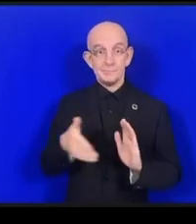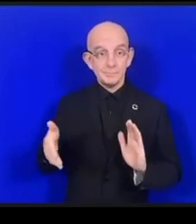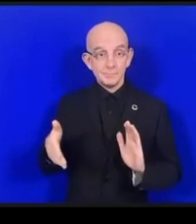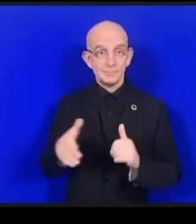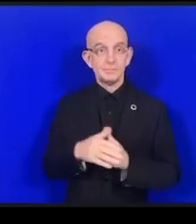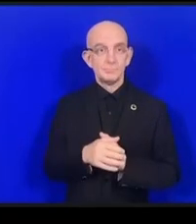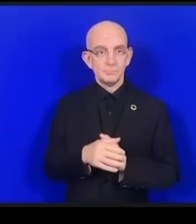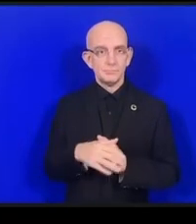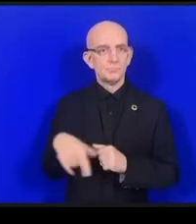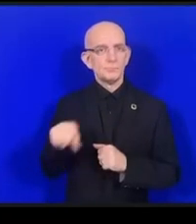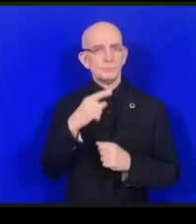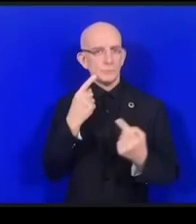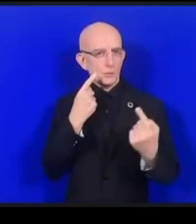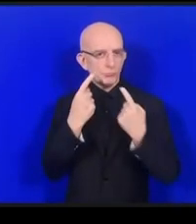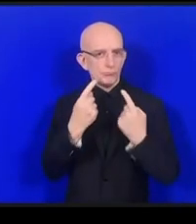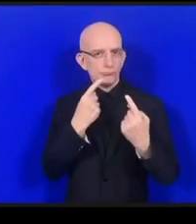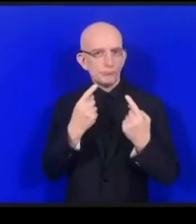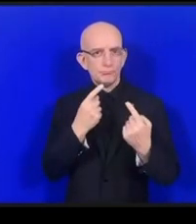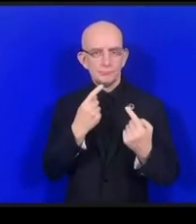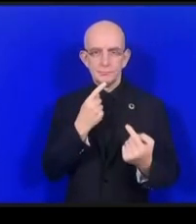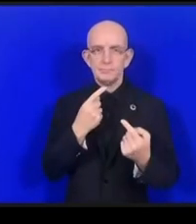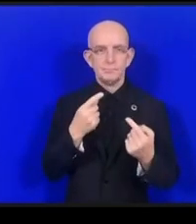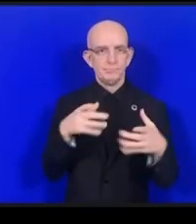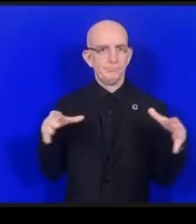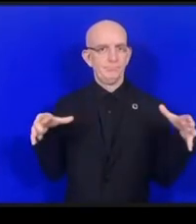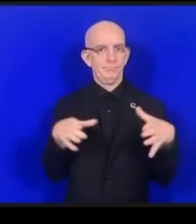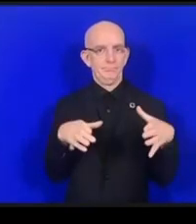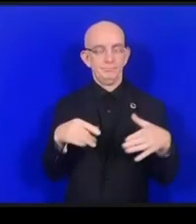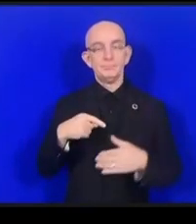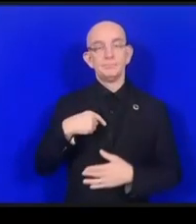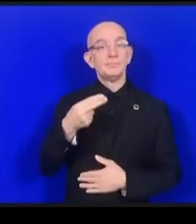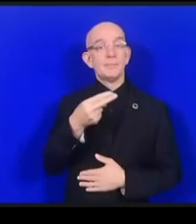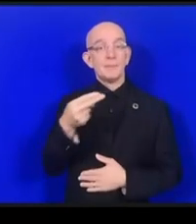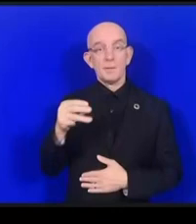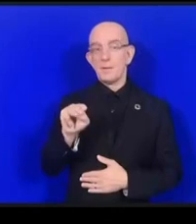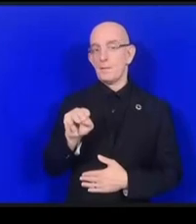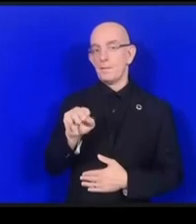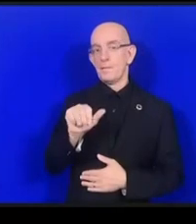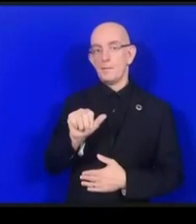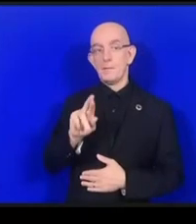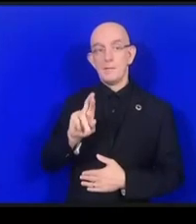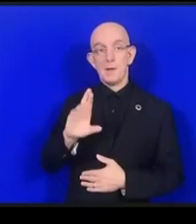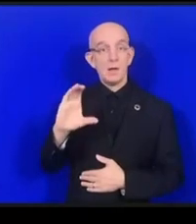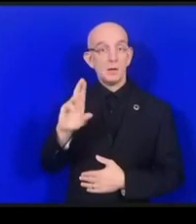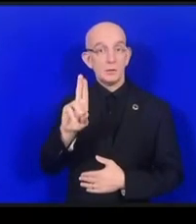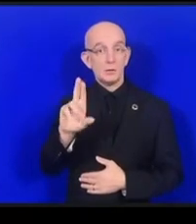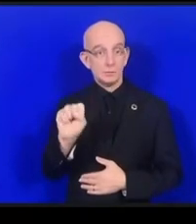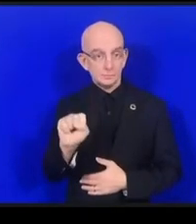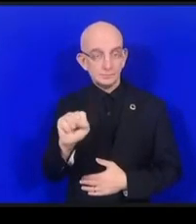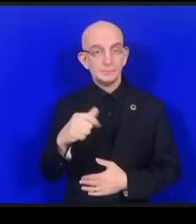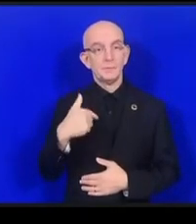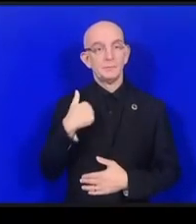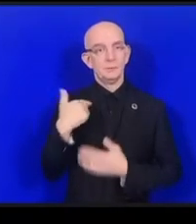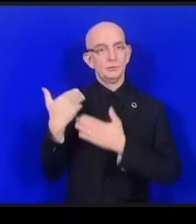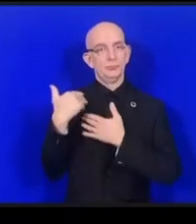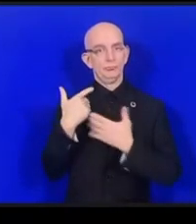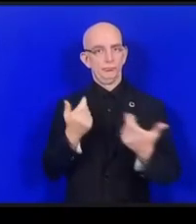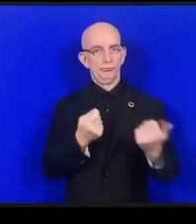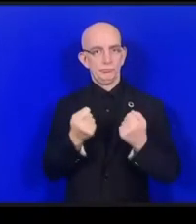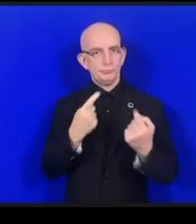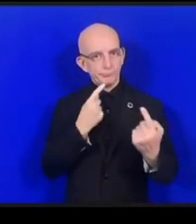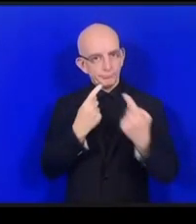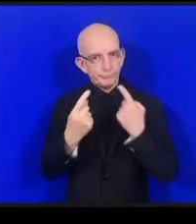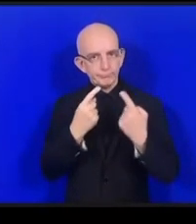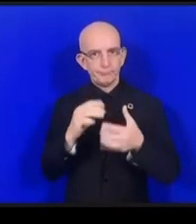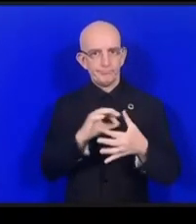динамичных коалиций Меня зовут Маркус Кумар я соведущий координационная